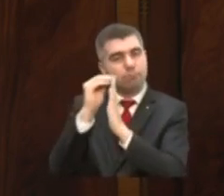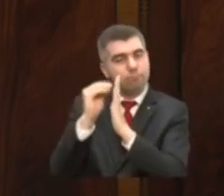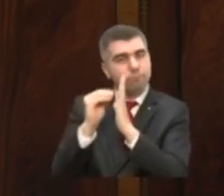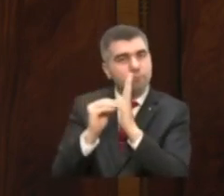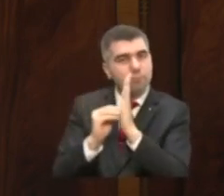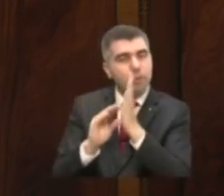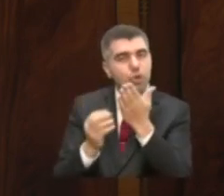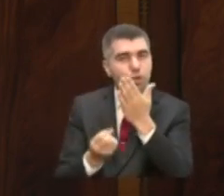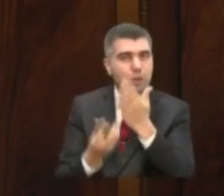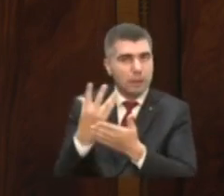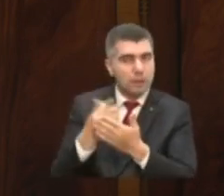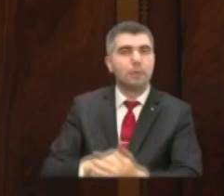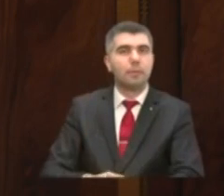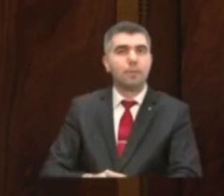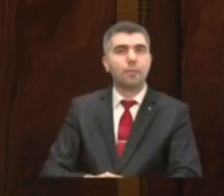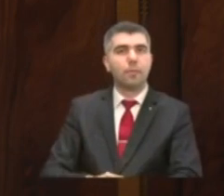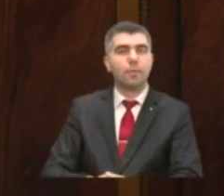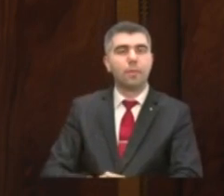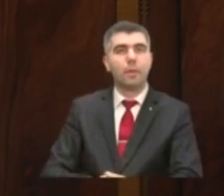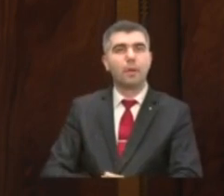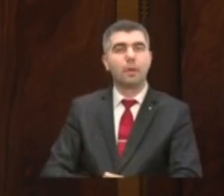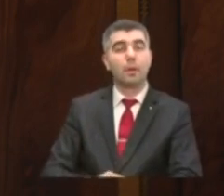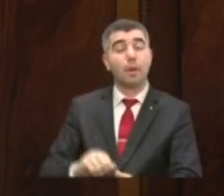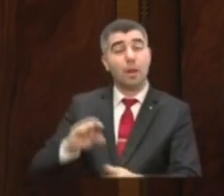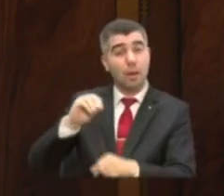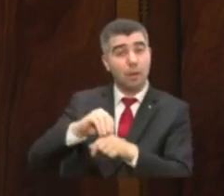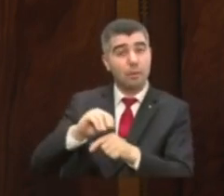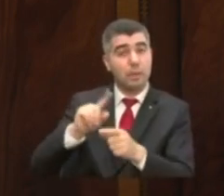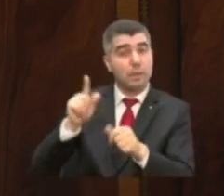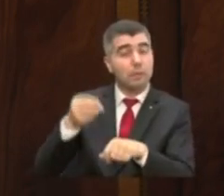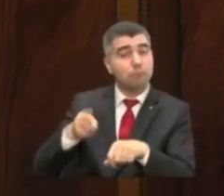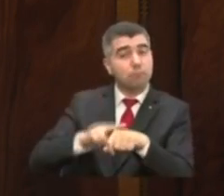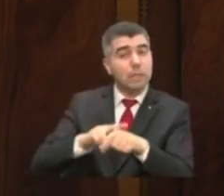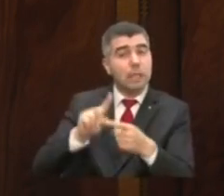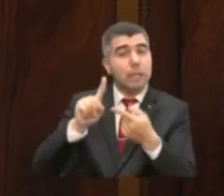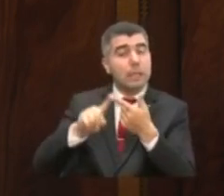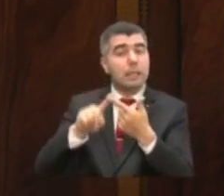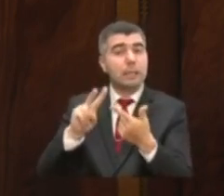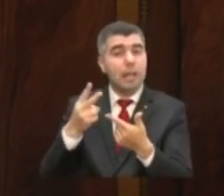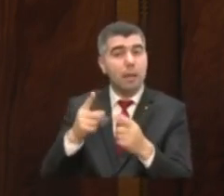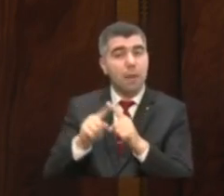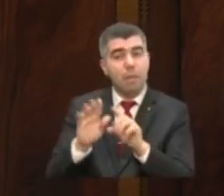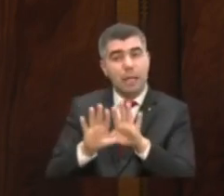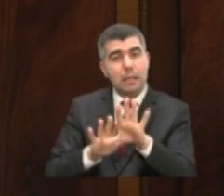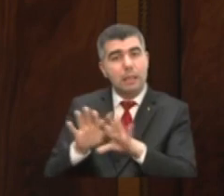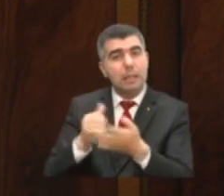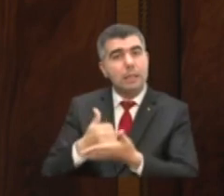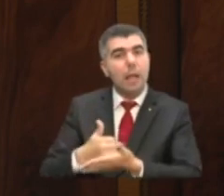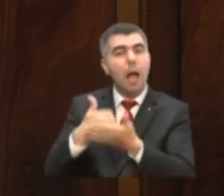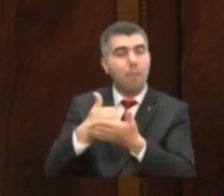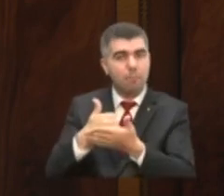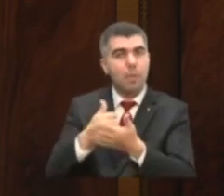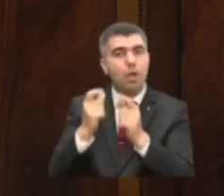أكثر إن شاء الله، وهذا شيء مهم. ثانيا هناك عدد من التدابير العملية لدعم المقاولة المغربية